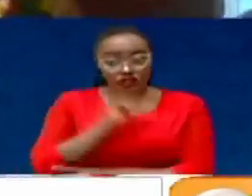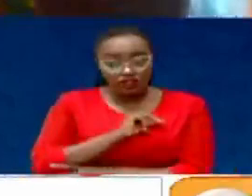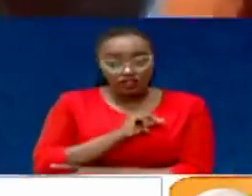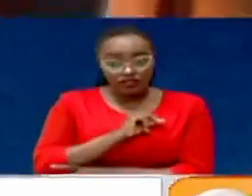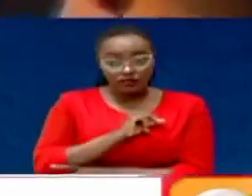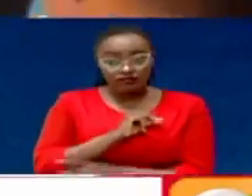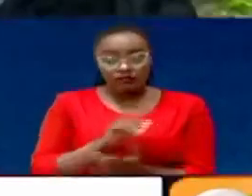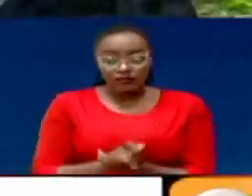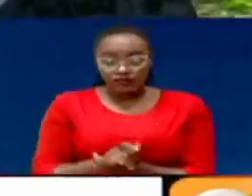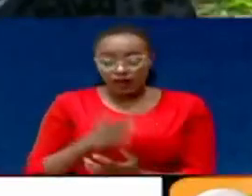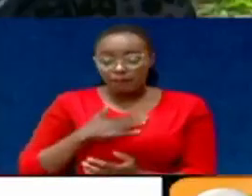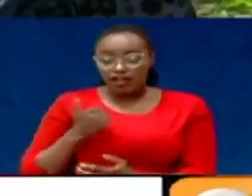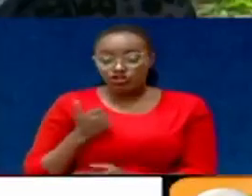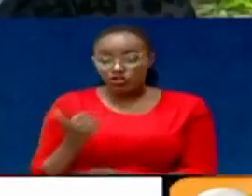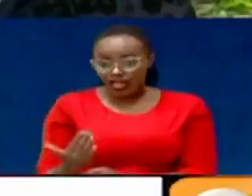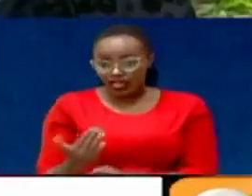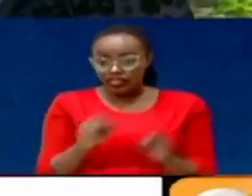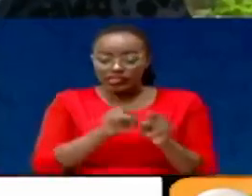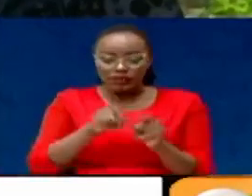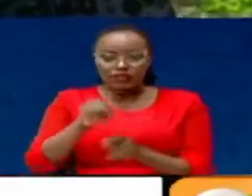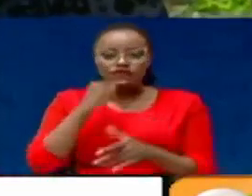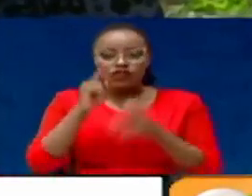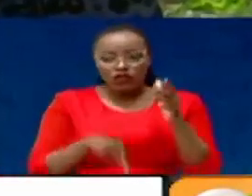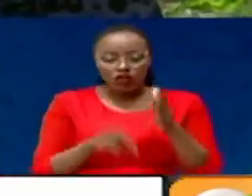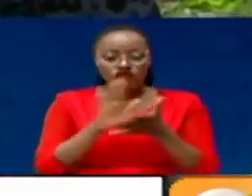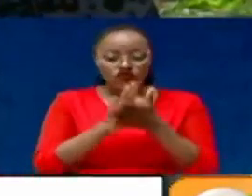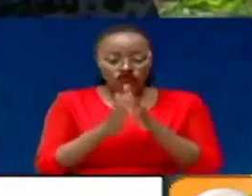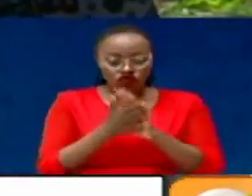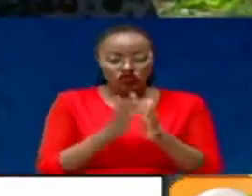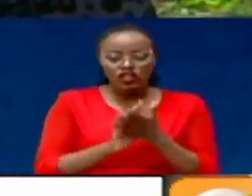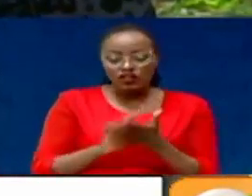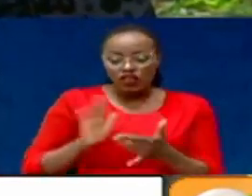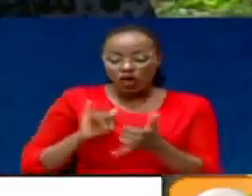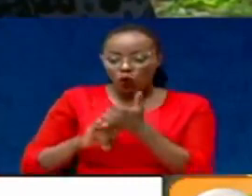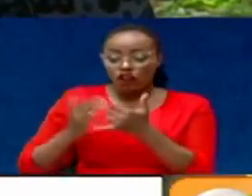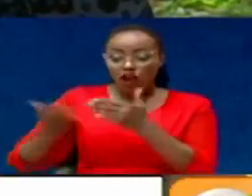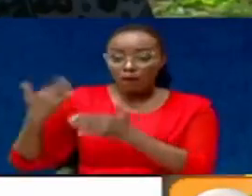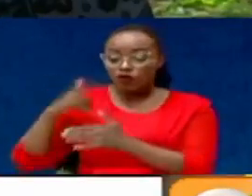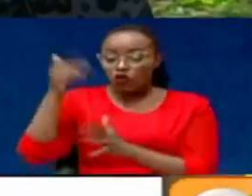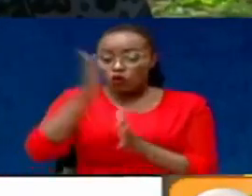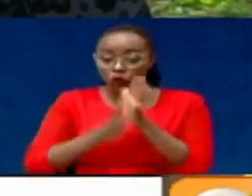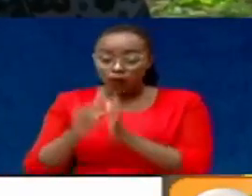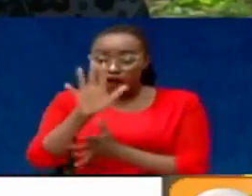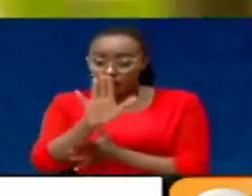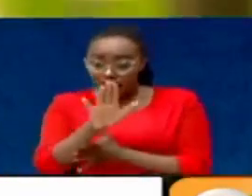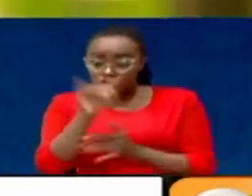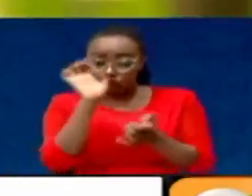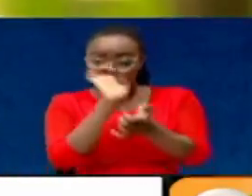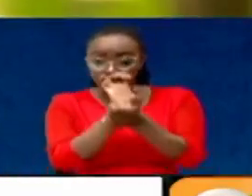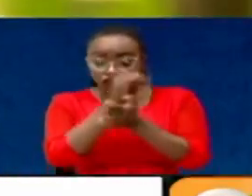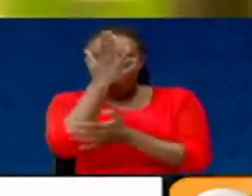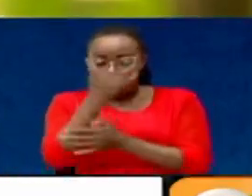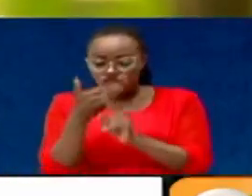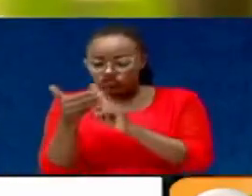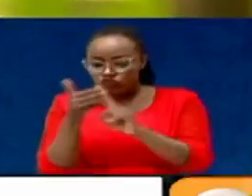toka simwende. Hata hivyo, japo anashikilia kuwata samehe aliyekuwa mkewe ambaye alipanga njama yake kuwa ndani kwa